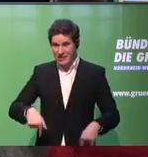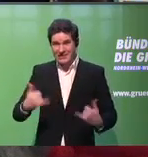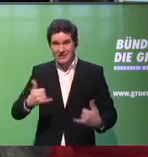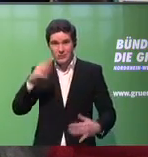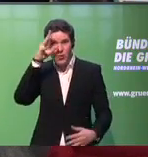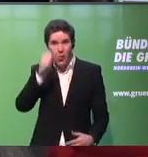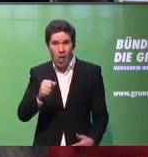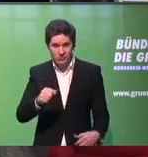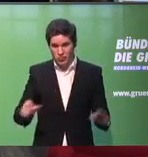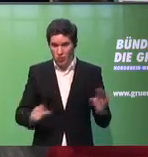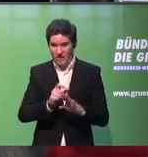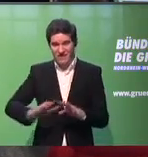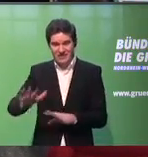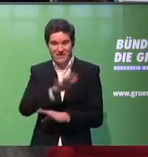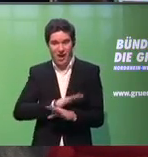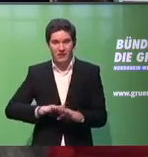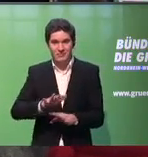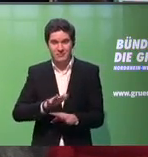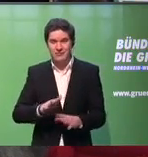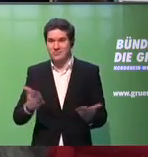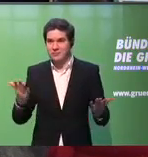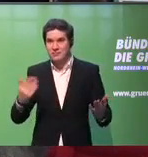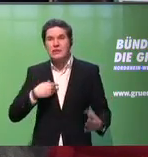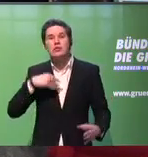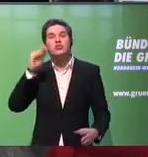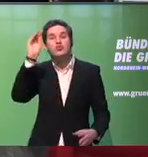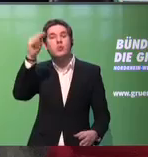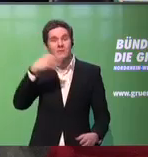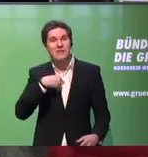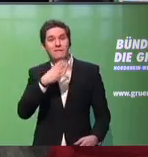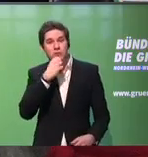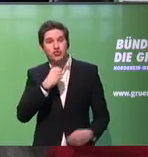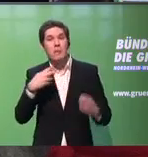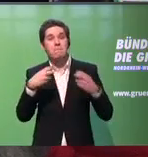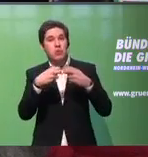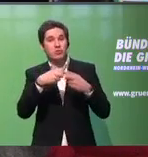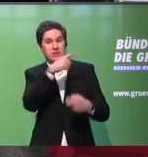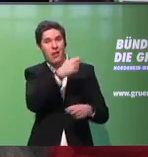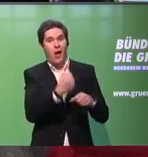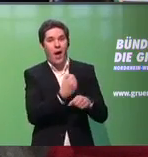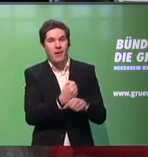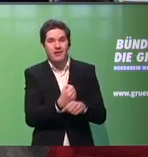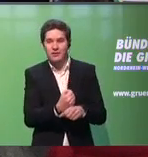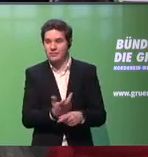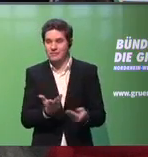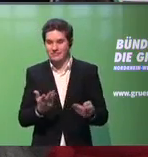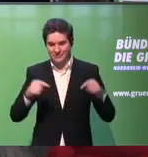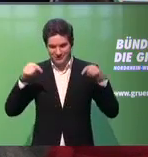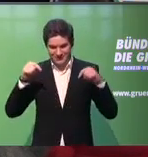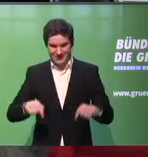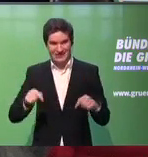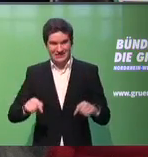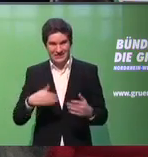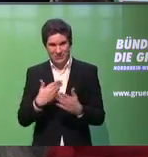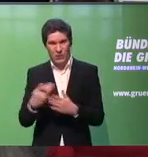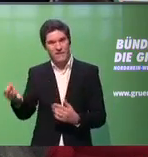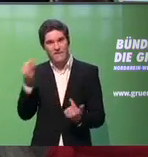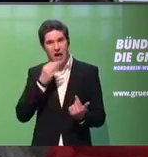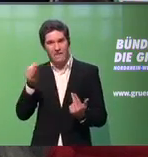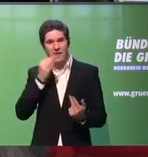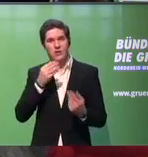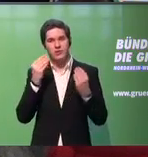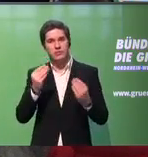ja. Ich möchte in Zukunft nur noch in Brüssel arbeiten. Aber hier muss man immer wieder sagen bei dieser Frage